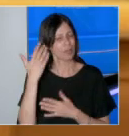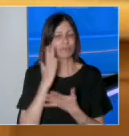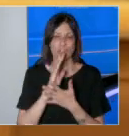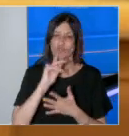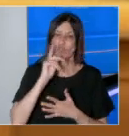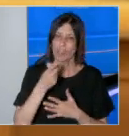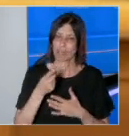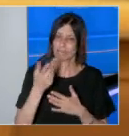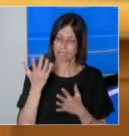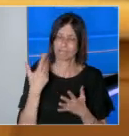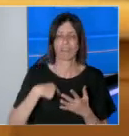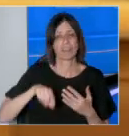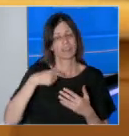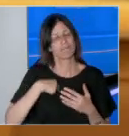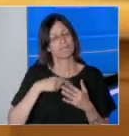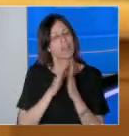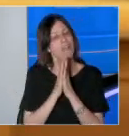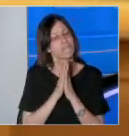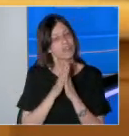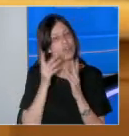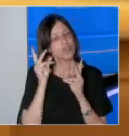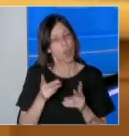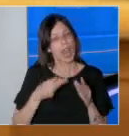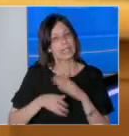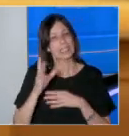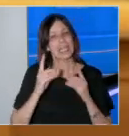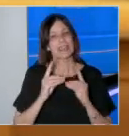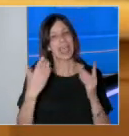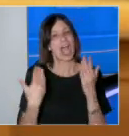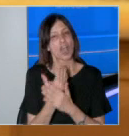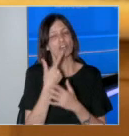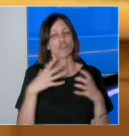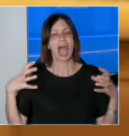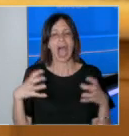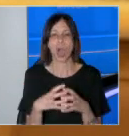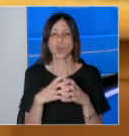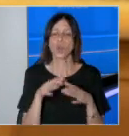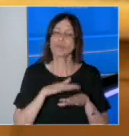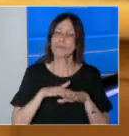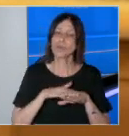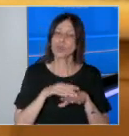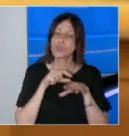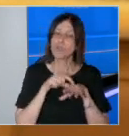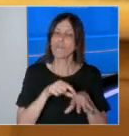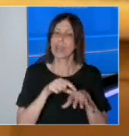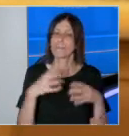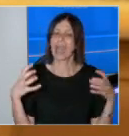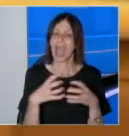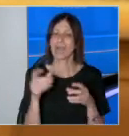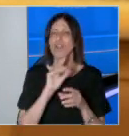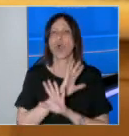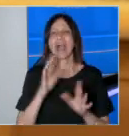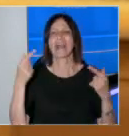שנה, ואני מקווה שנוכל לצאת לדרך חדשה, שבה אחדות ופיוס מובילים את העם, ולא רק